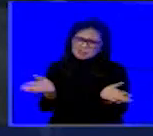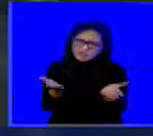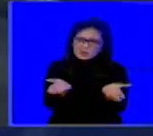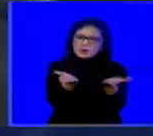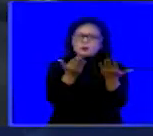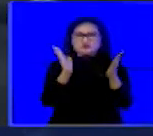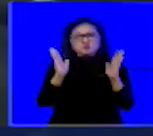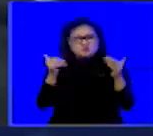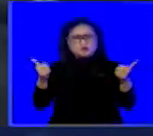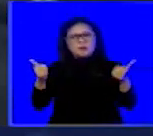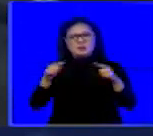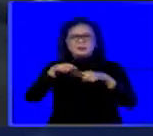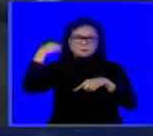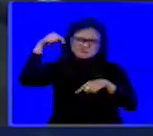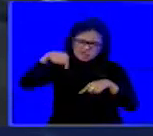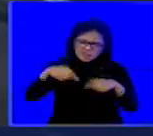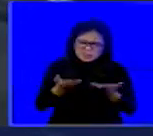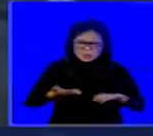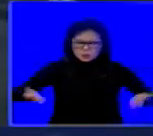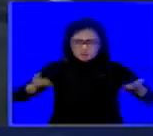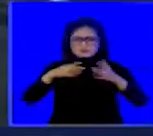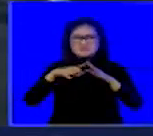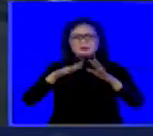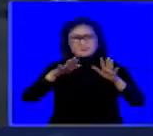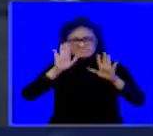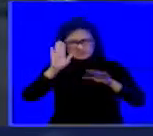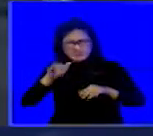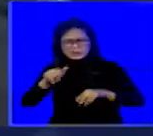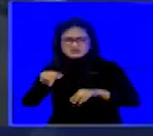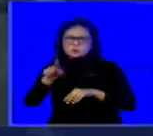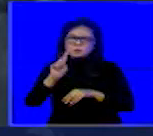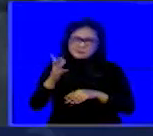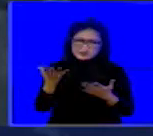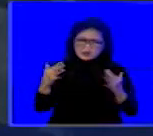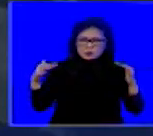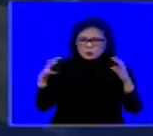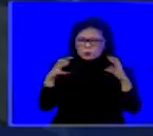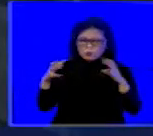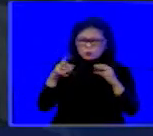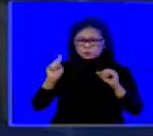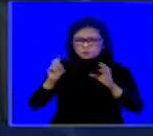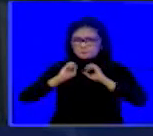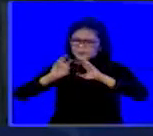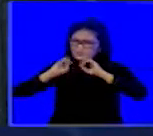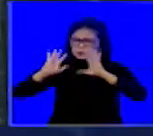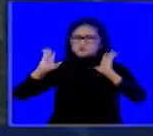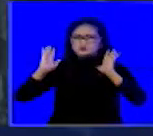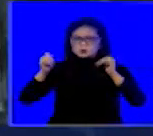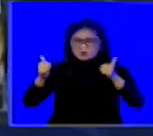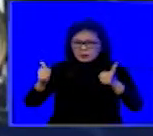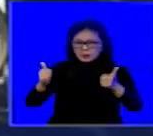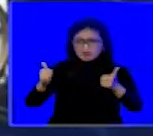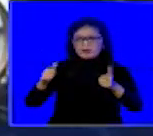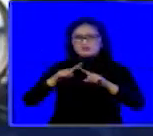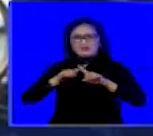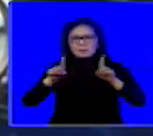berlaku masa PPKM. Maka sebenarnya tidak perlu mengarahkan itu semua. Tapi ya saya tidak